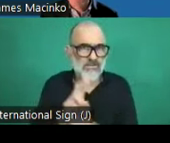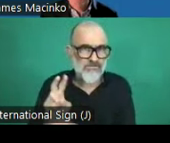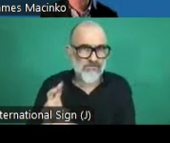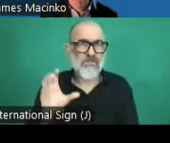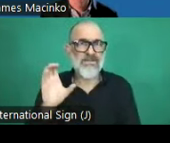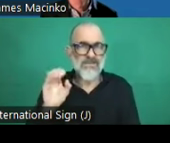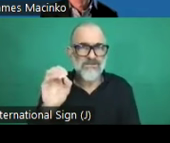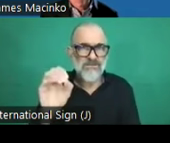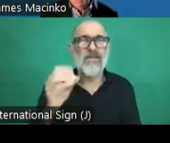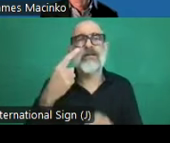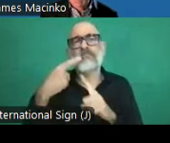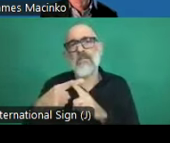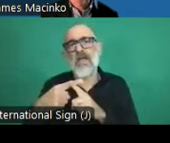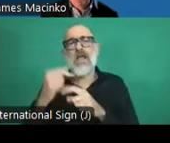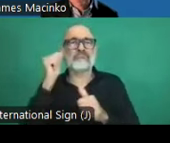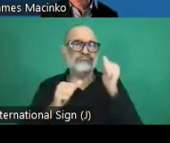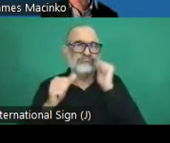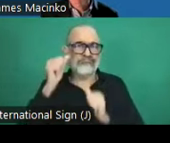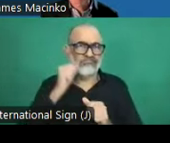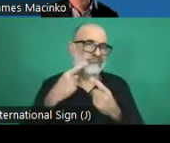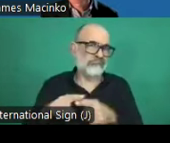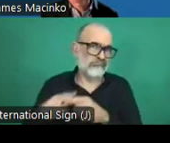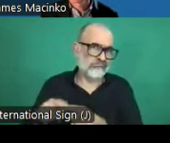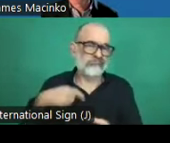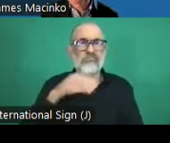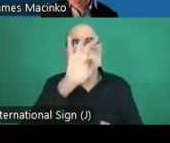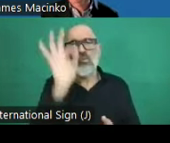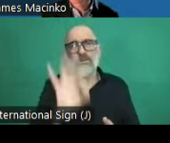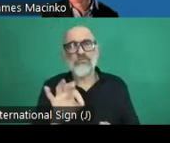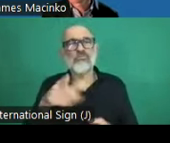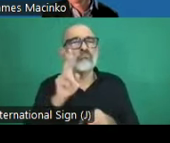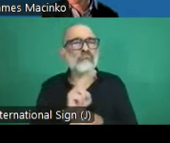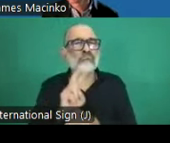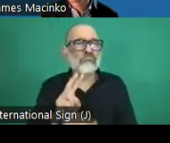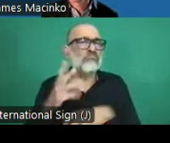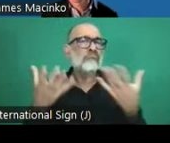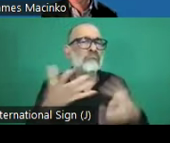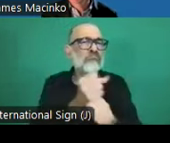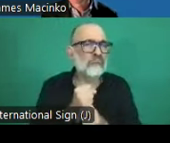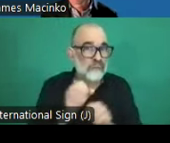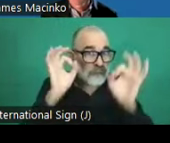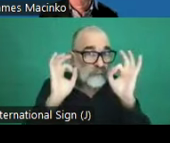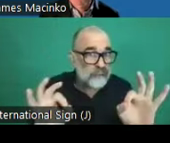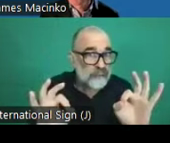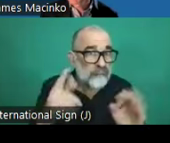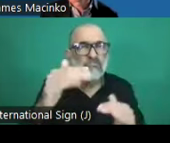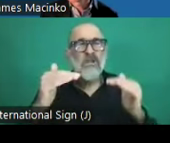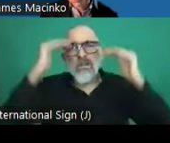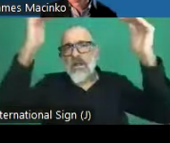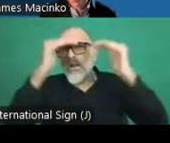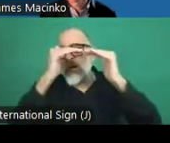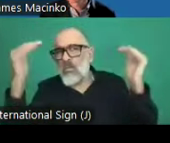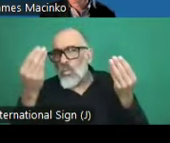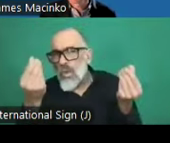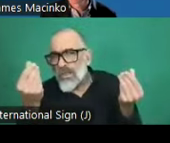faut que ce soit d'une qualité de soins adéquate. Et aussi les dépenses en santé catastrophiques,